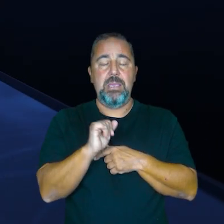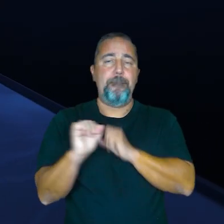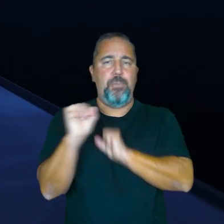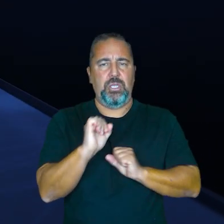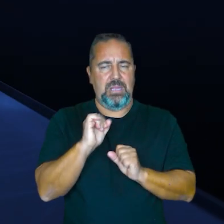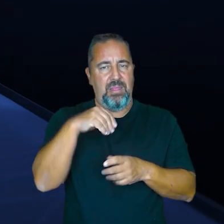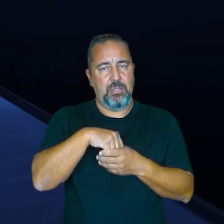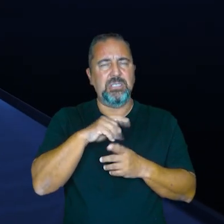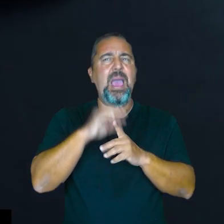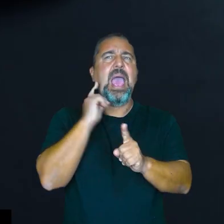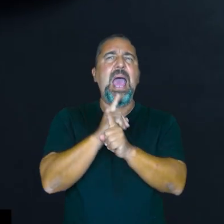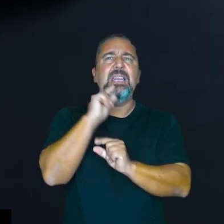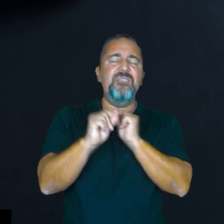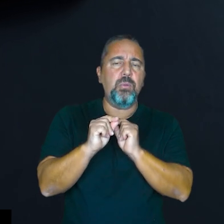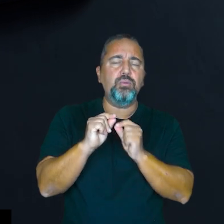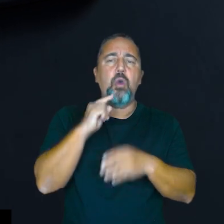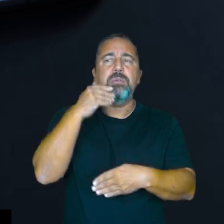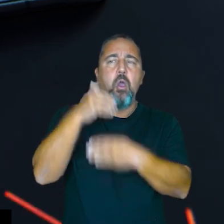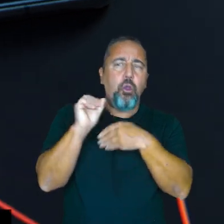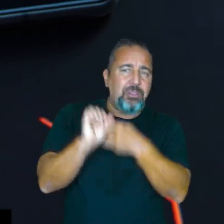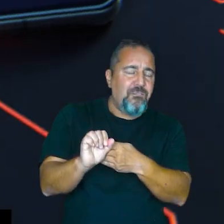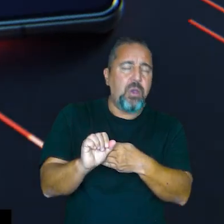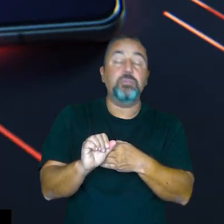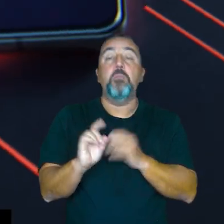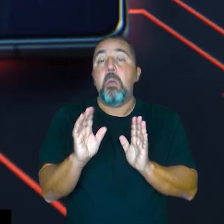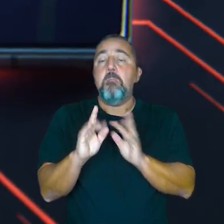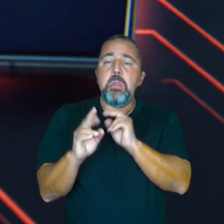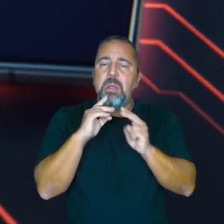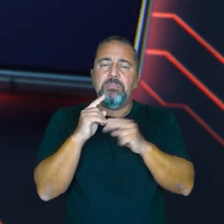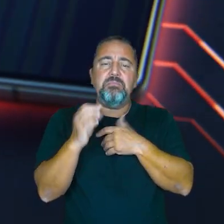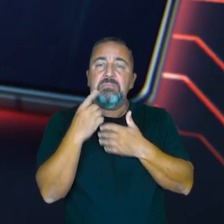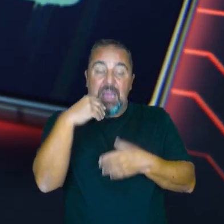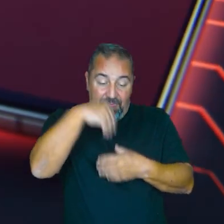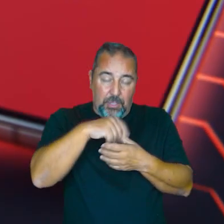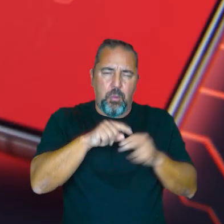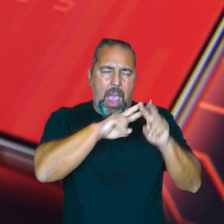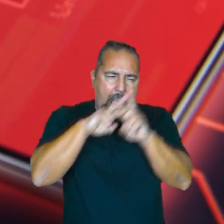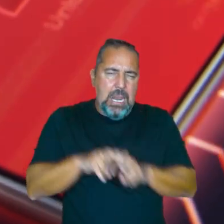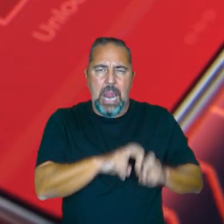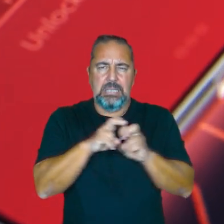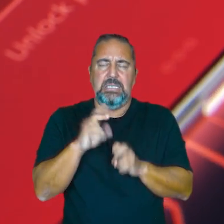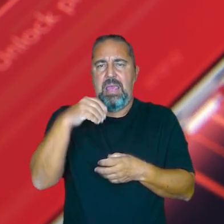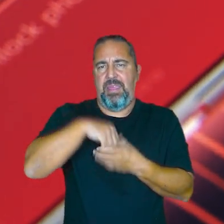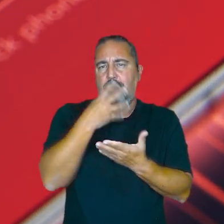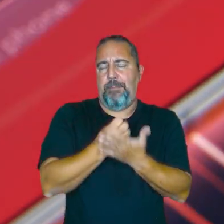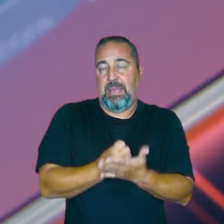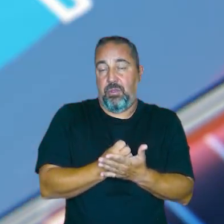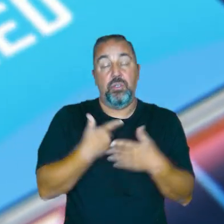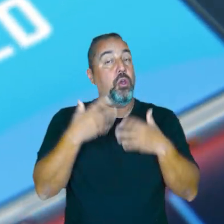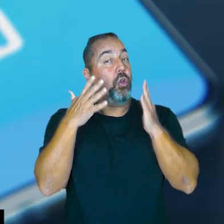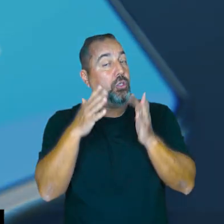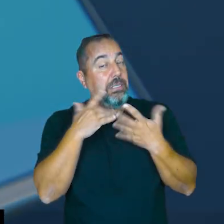Play Protect dauka. Ez da antivirus bat, ez da su-ebakia ere, baina instalatuta dituzun aplikazioak aztertuko